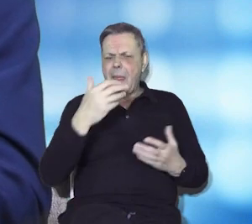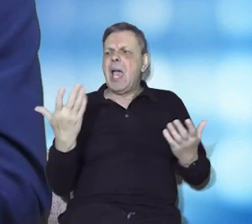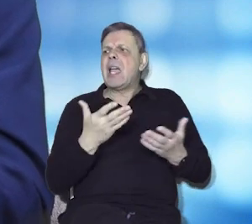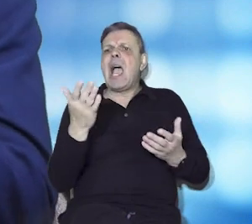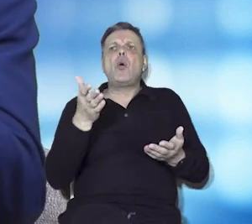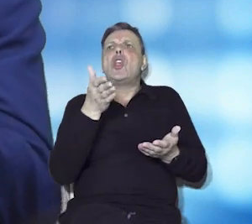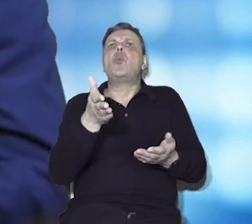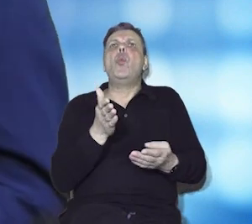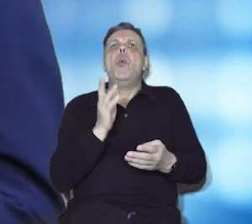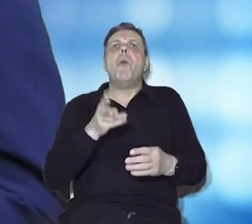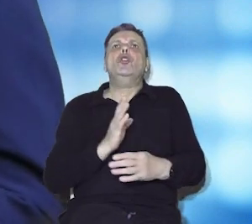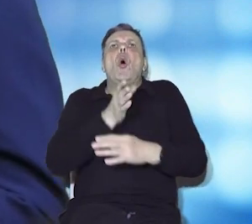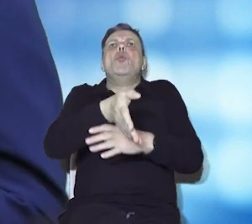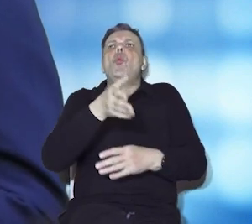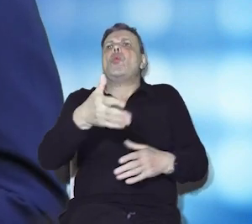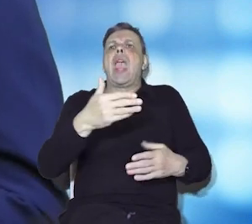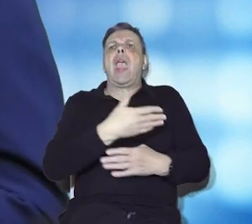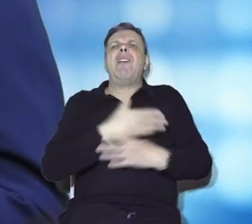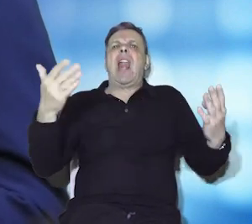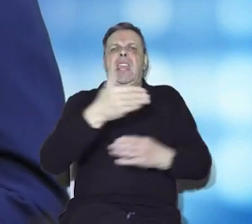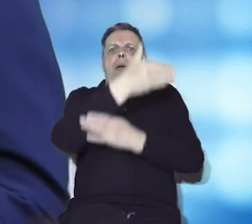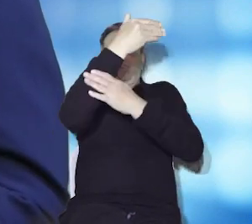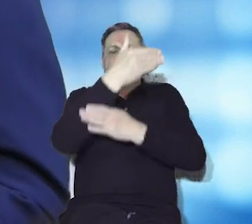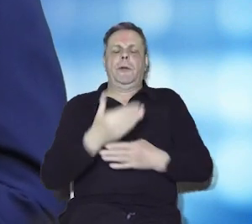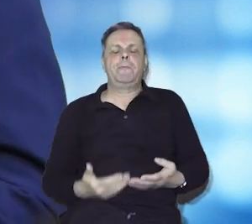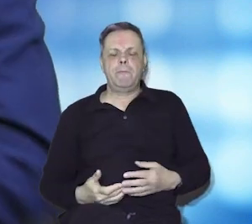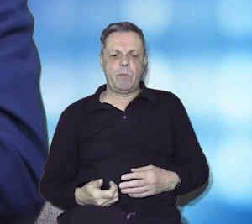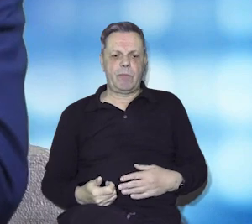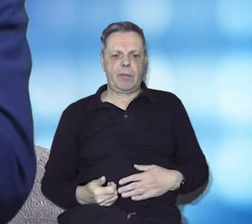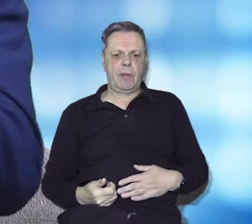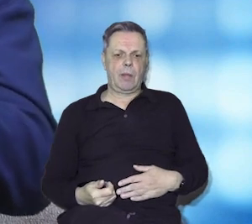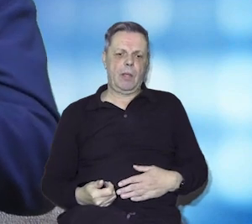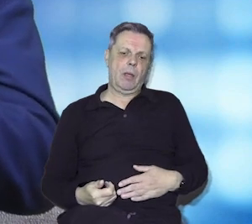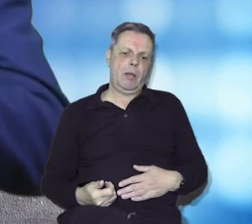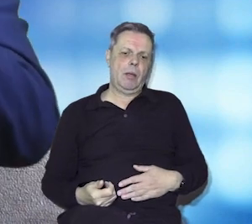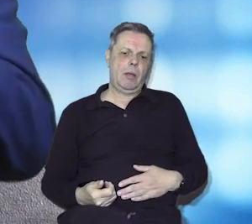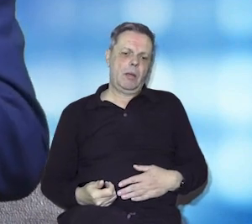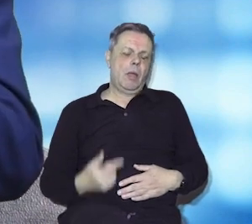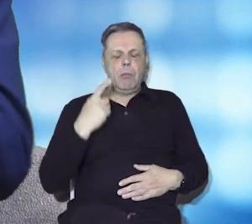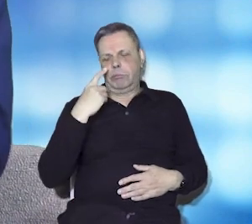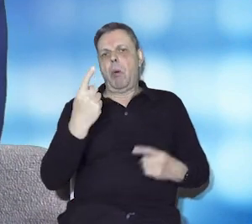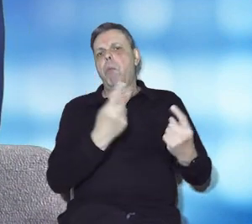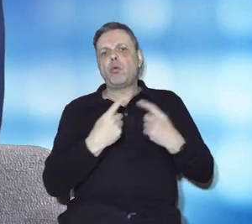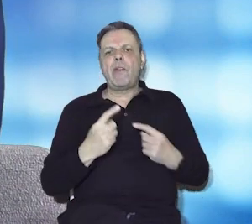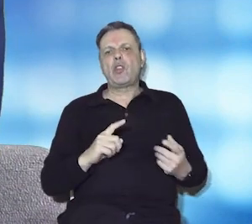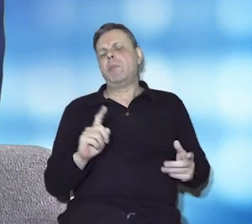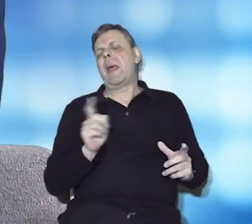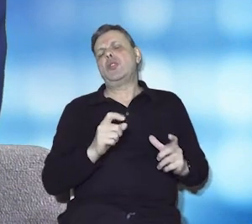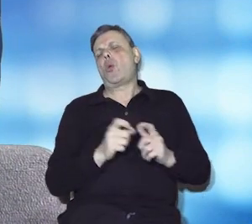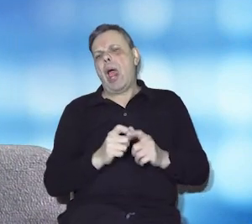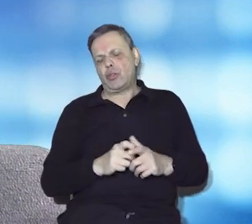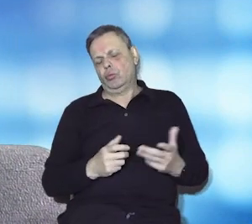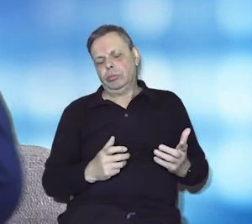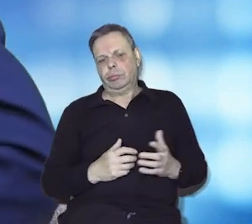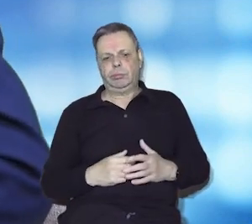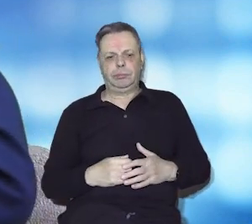ulazi? Dajte malo savjete drugima. A s tim je pod uvjetom da se ne bavite kolačima, da ne budete izravna